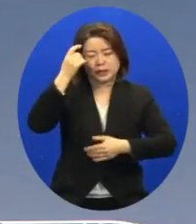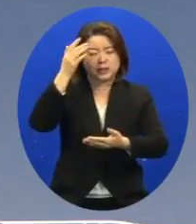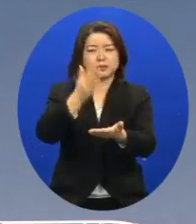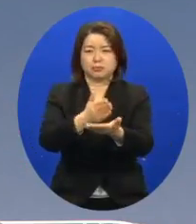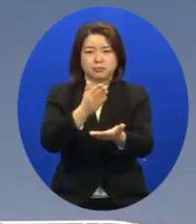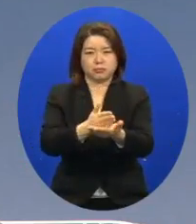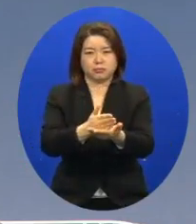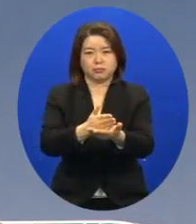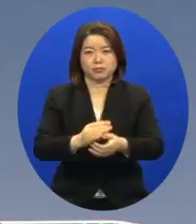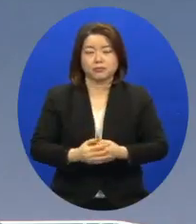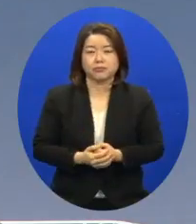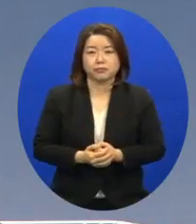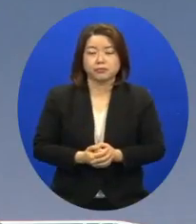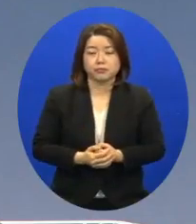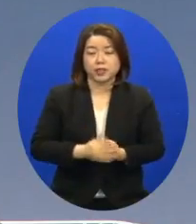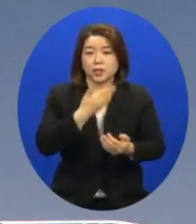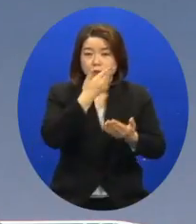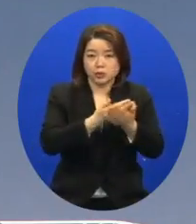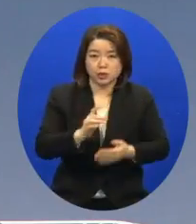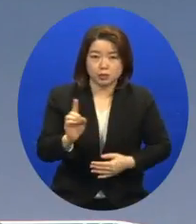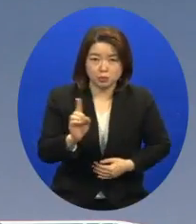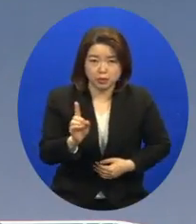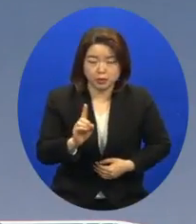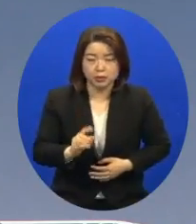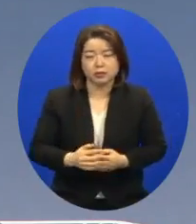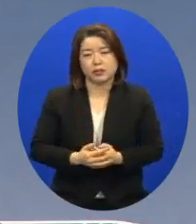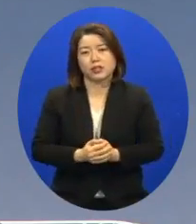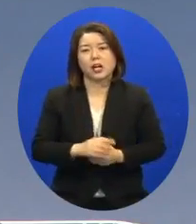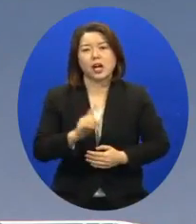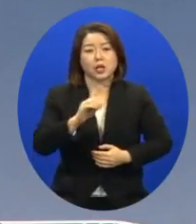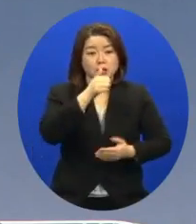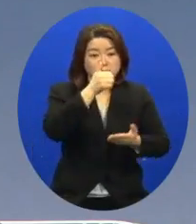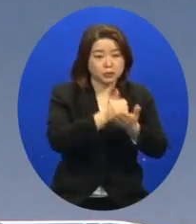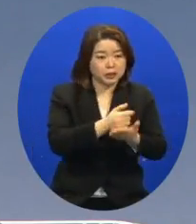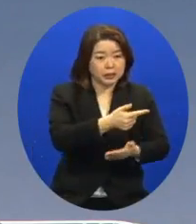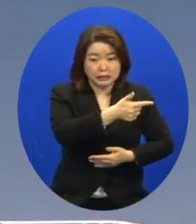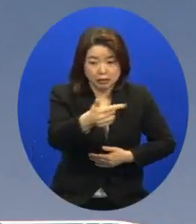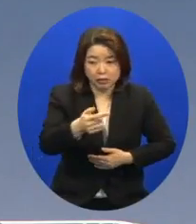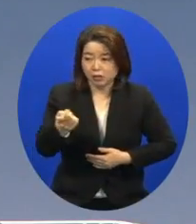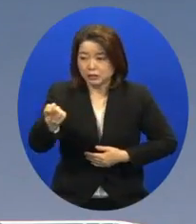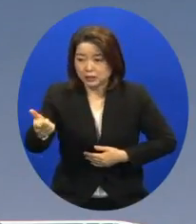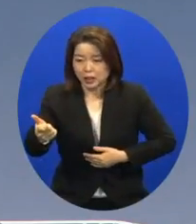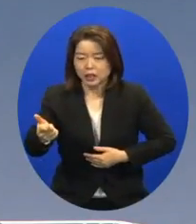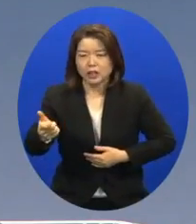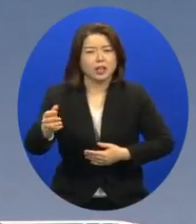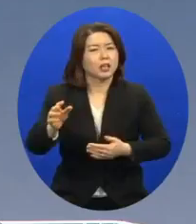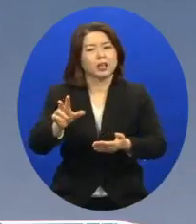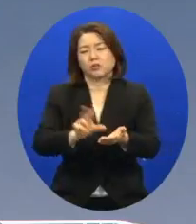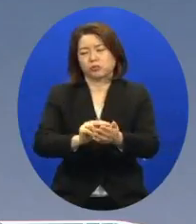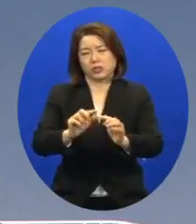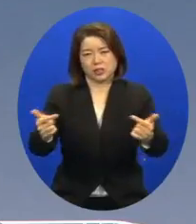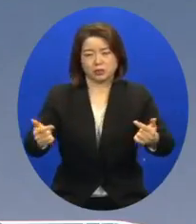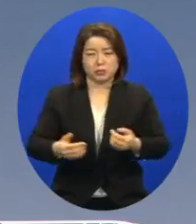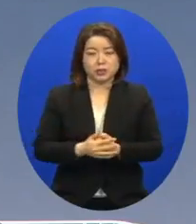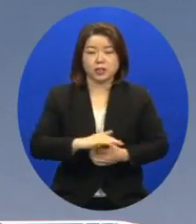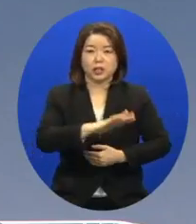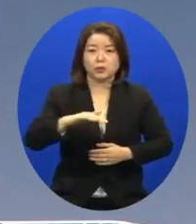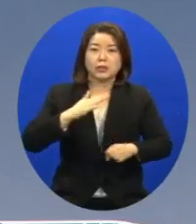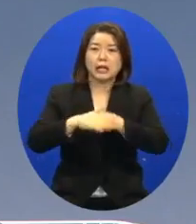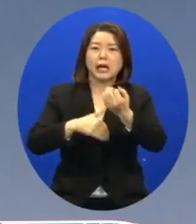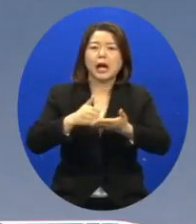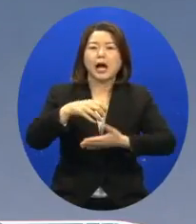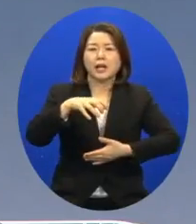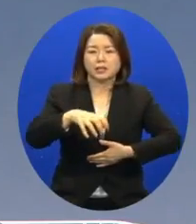여러분 촛점은 어떤 죄가 크냐 작은 야가 아닙니다 우리가 하나님의